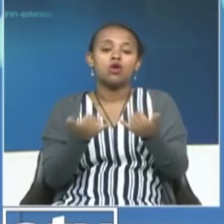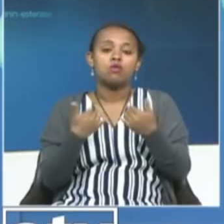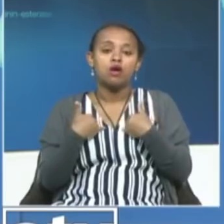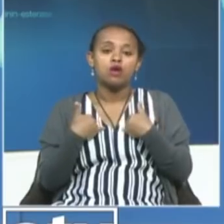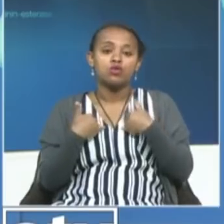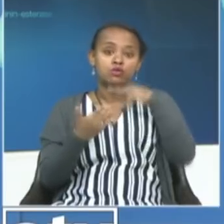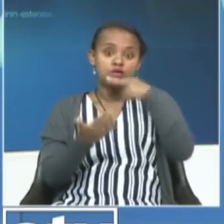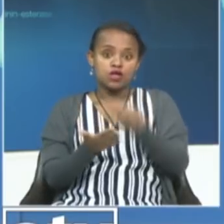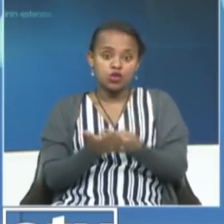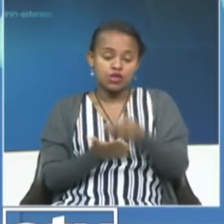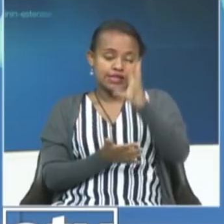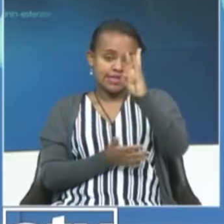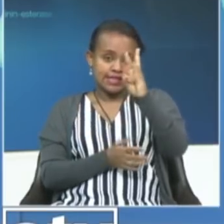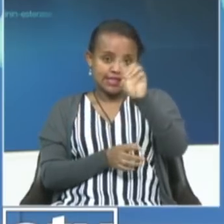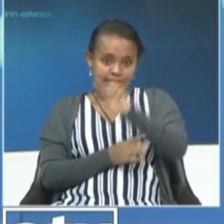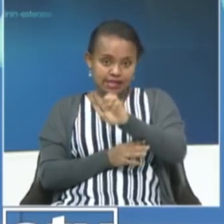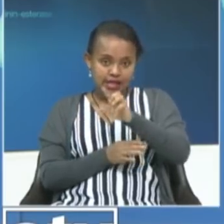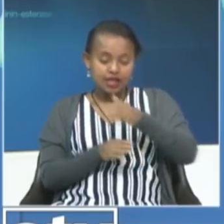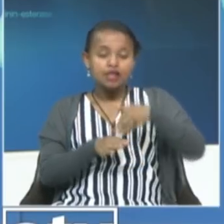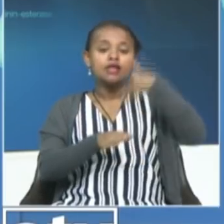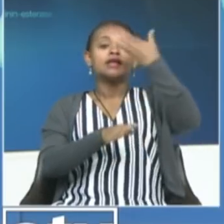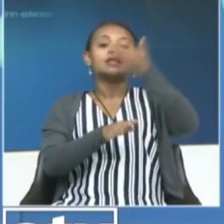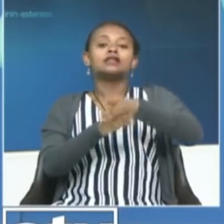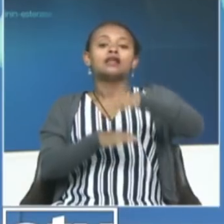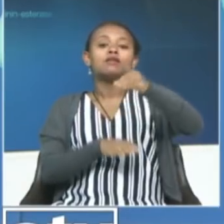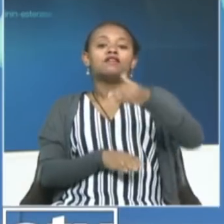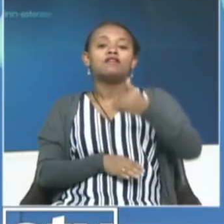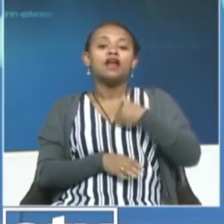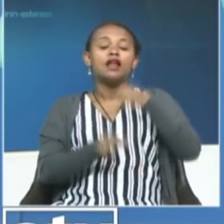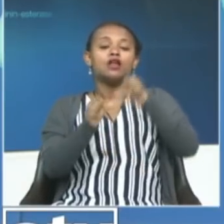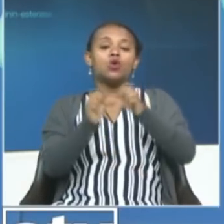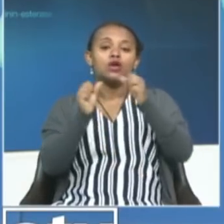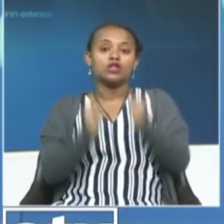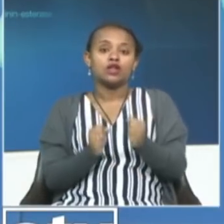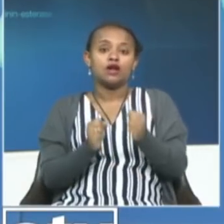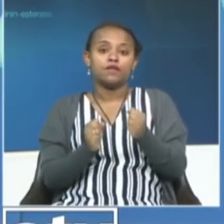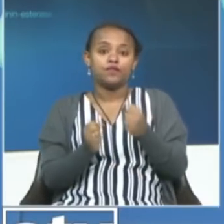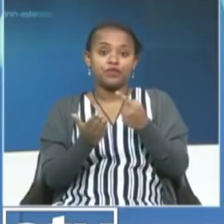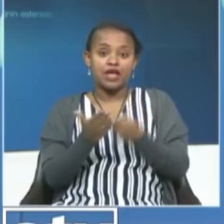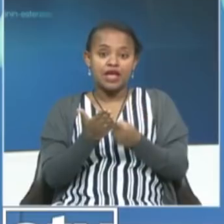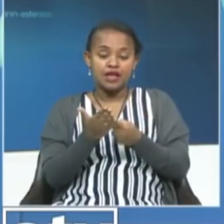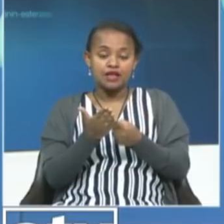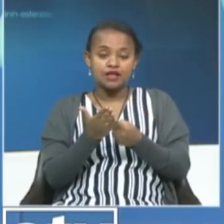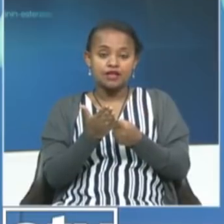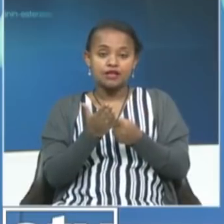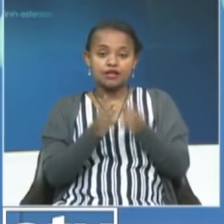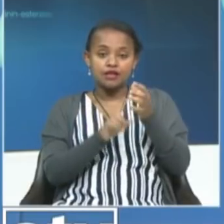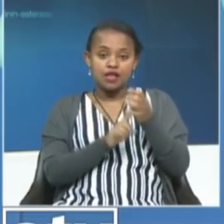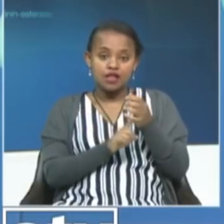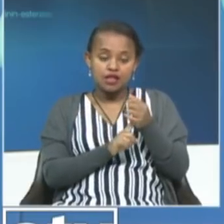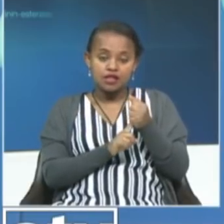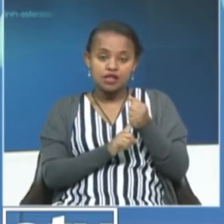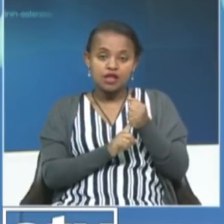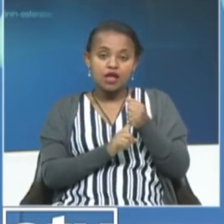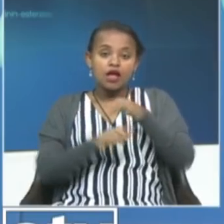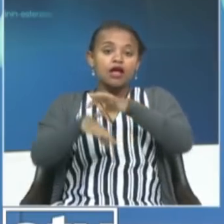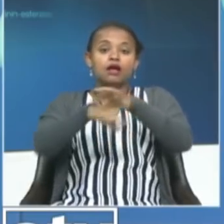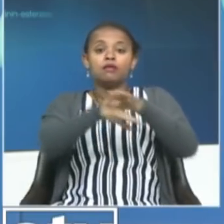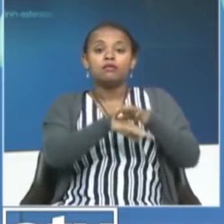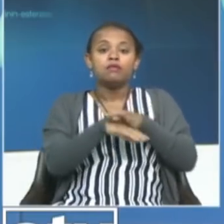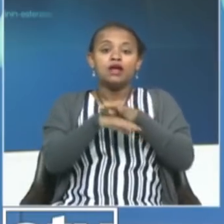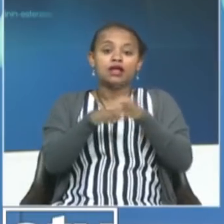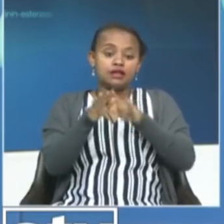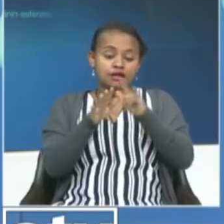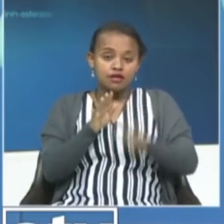እስከ 6 ቀን ከዛም ከፍ ያለ ጊዜ ሊቆይ ይችላል። እንግዲህ ይሄን ተንተርሶ ከመሬት